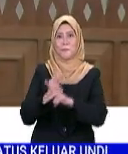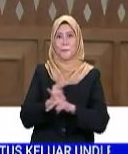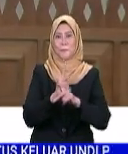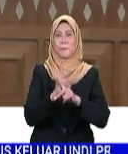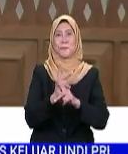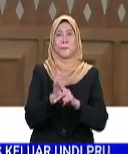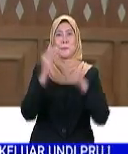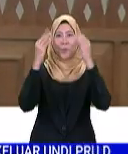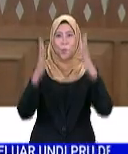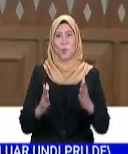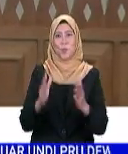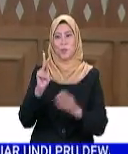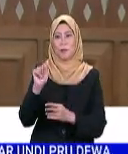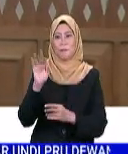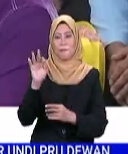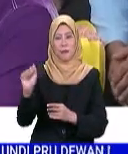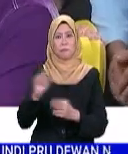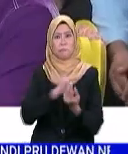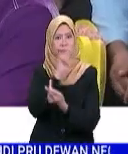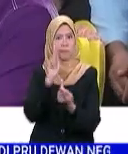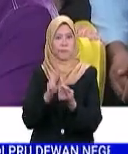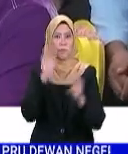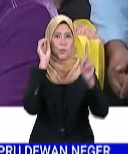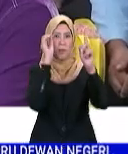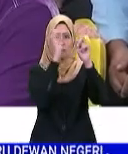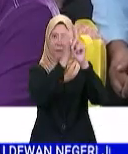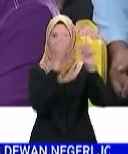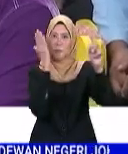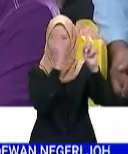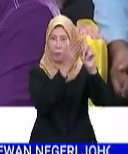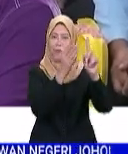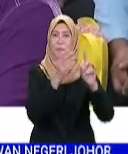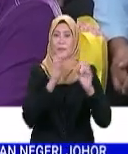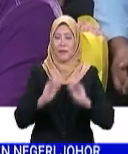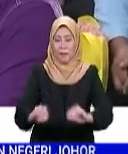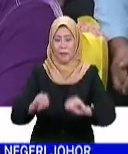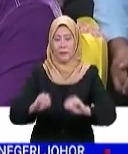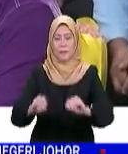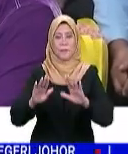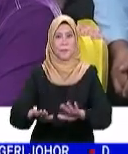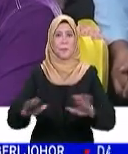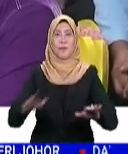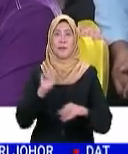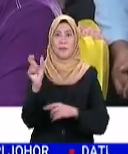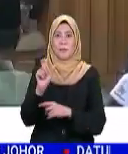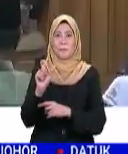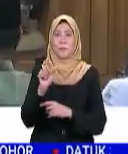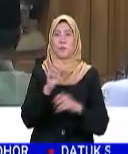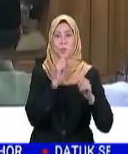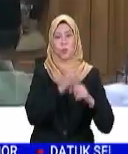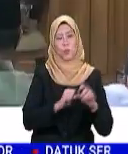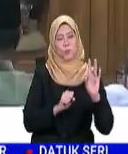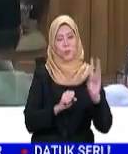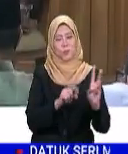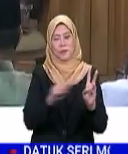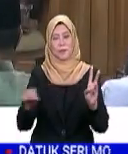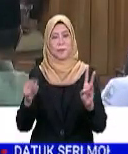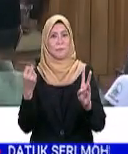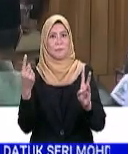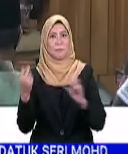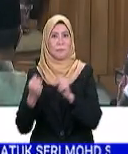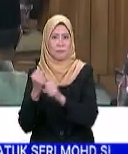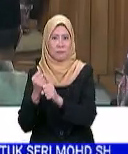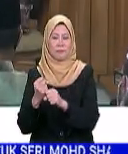kafah kerana peranan mereka signifikan dengan objektifnya dalam mendidik kanak-kanak Islam berumur 7 hingga 12 tahun di negara